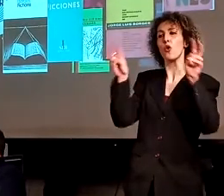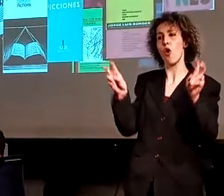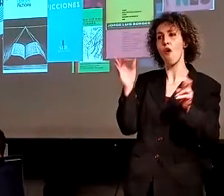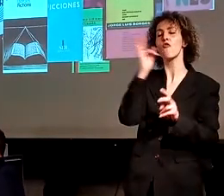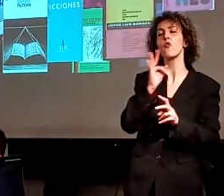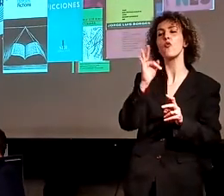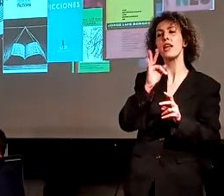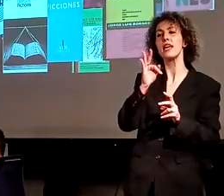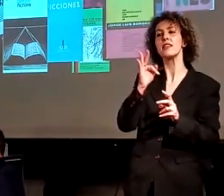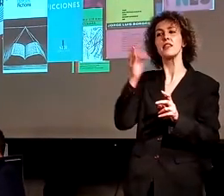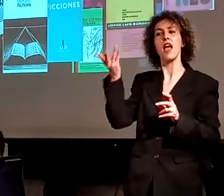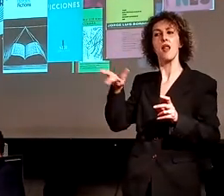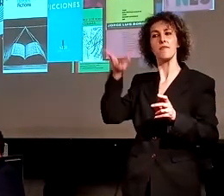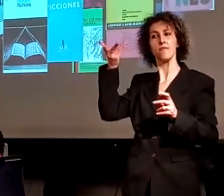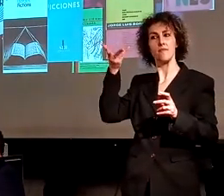il